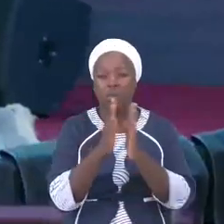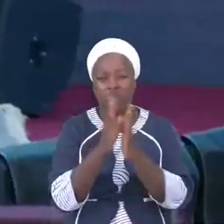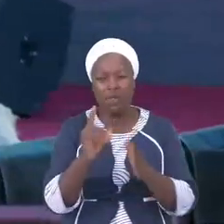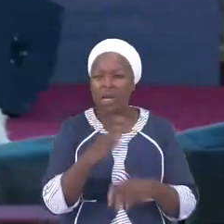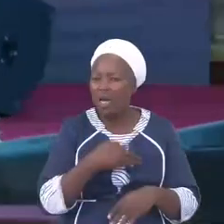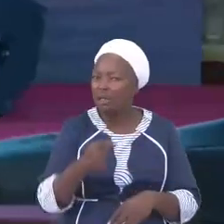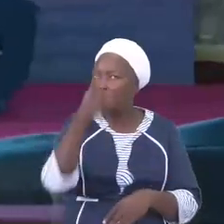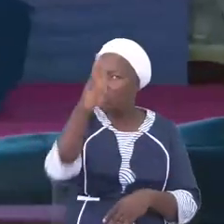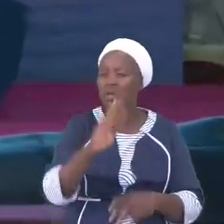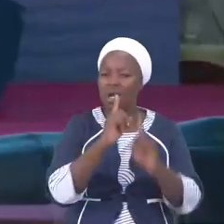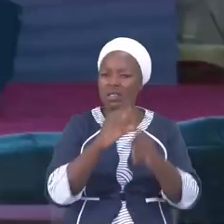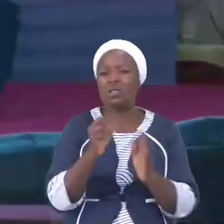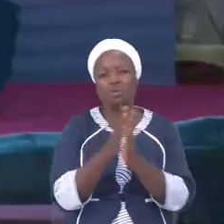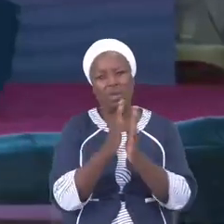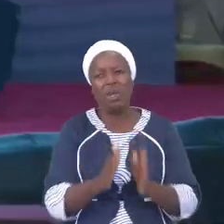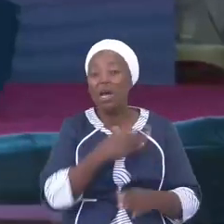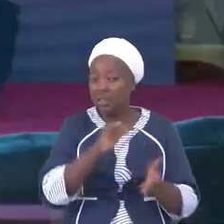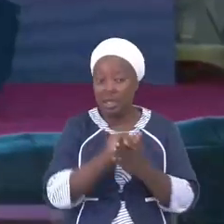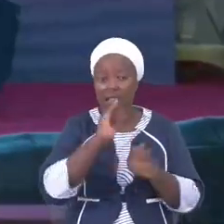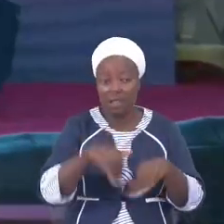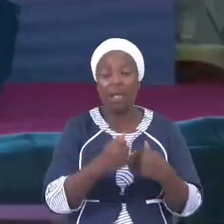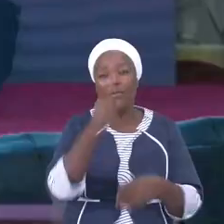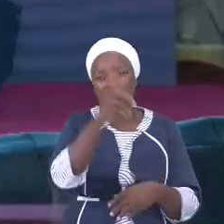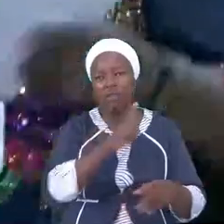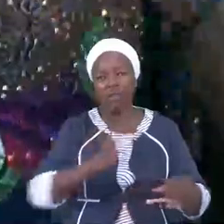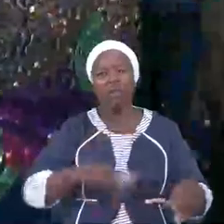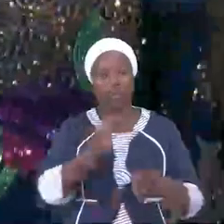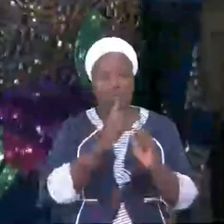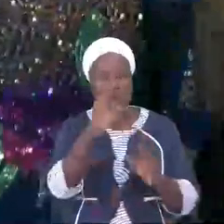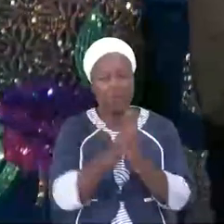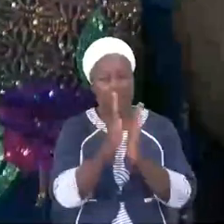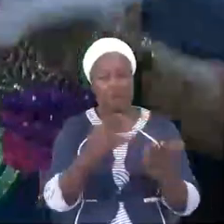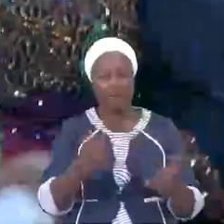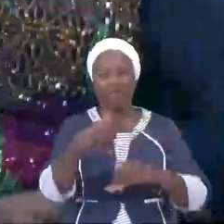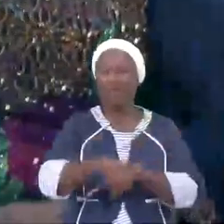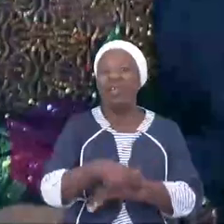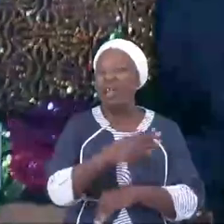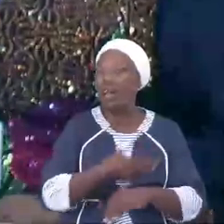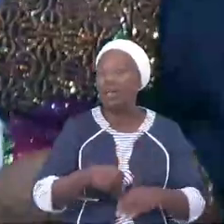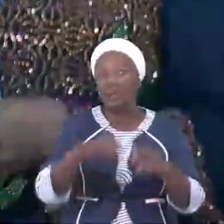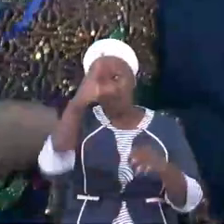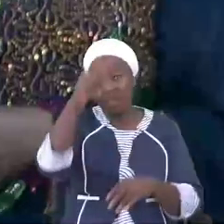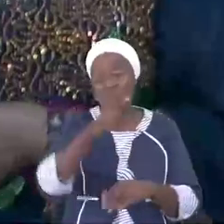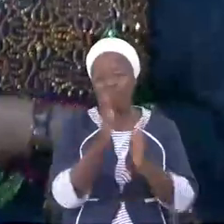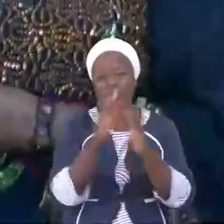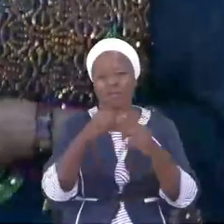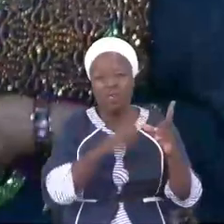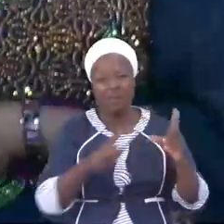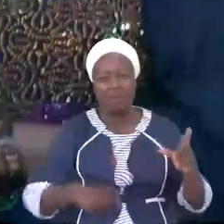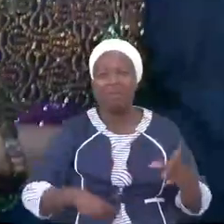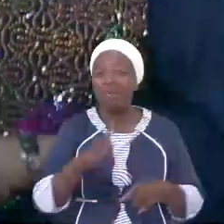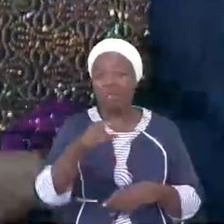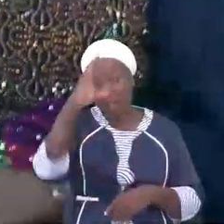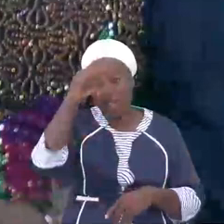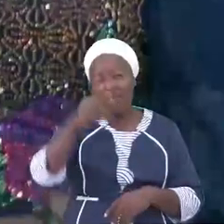les prières. C'est comme ça que Dieu va exaucer ta prière ce soir. Et il pria l'Éternel. Il n'a pas